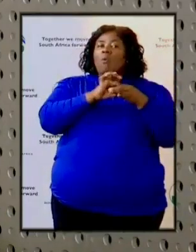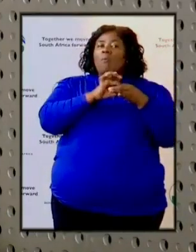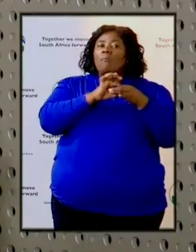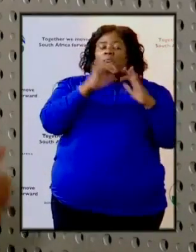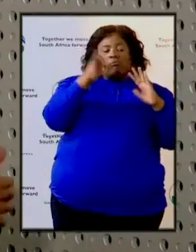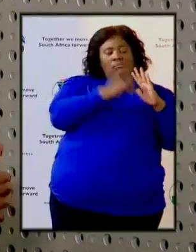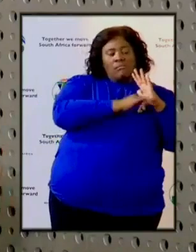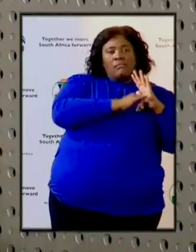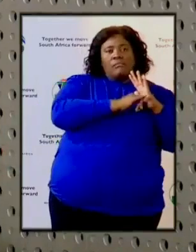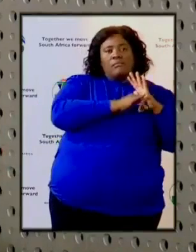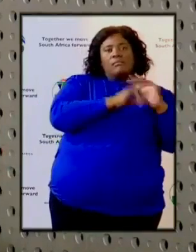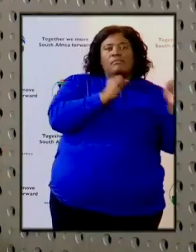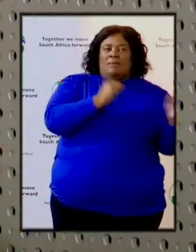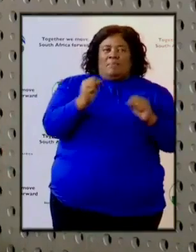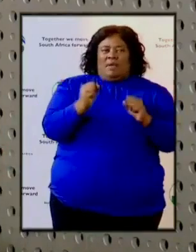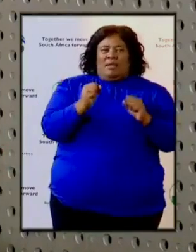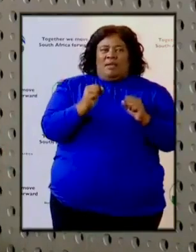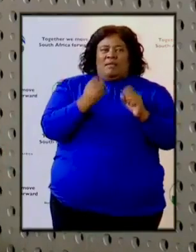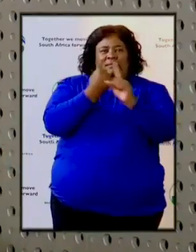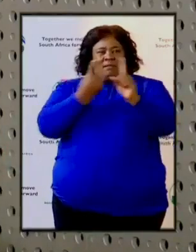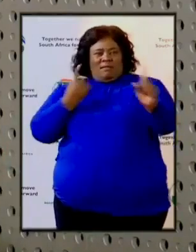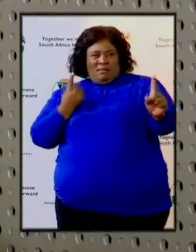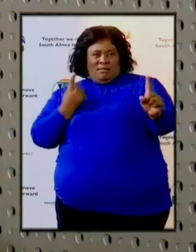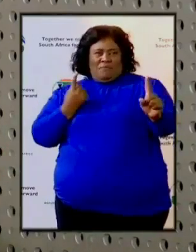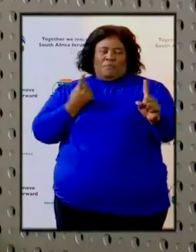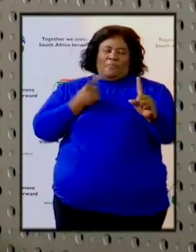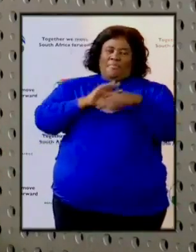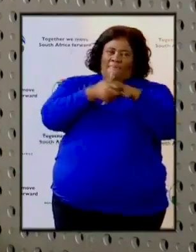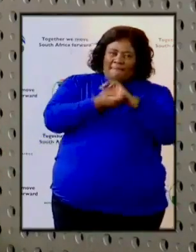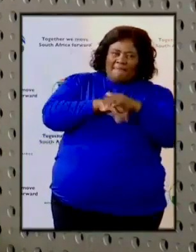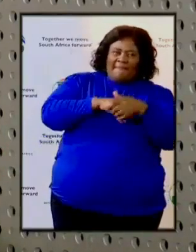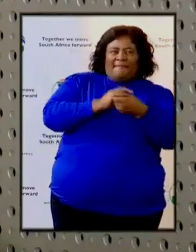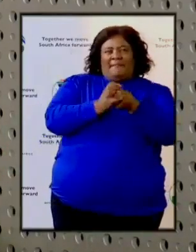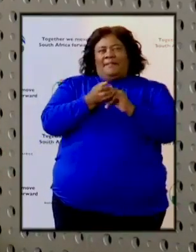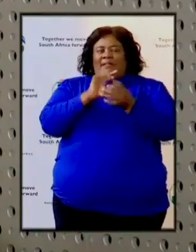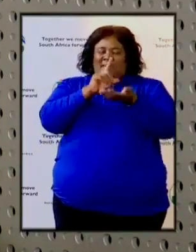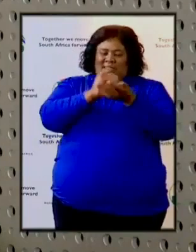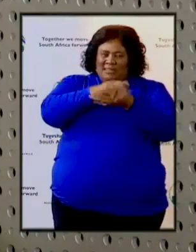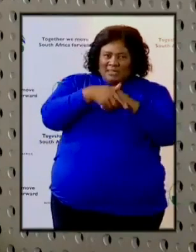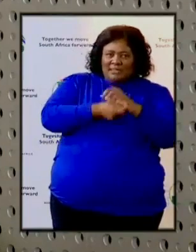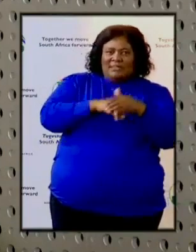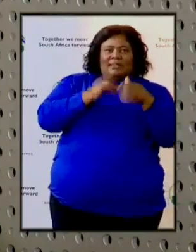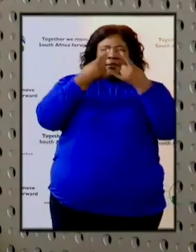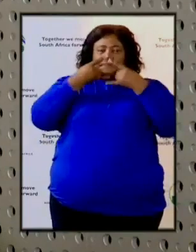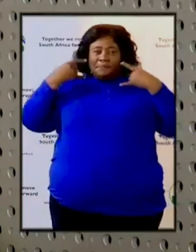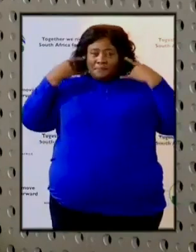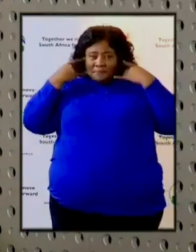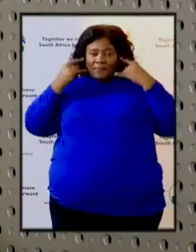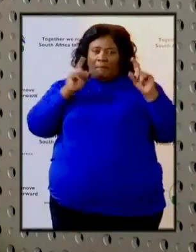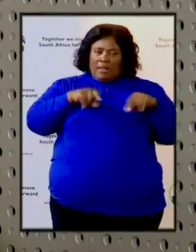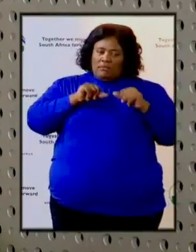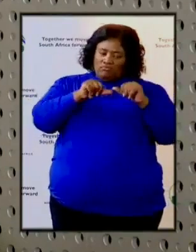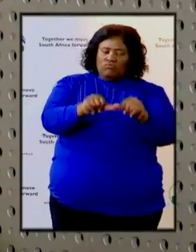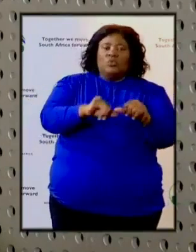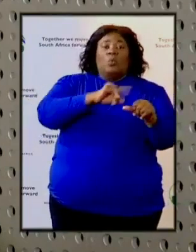Sisafanele singasondelani, sisafanele sisule izandla, sisafanele sifake ama-mask ngoba i-COVID